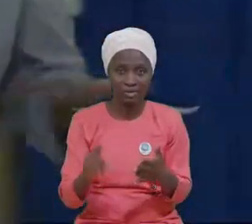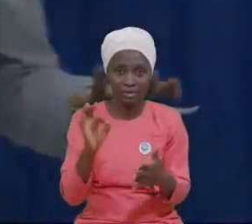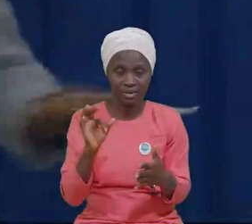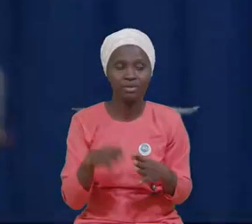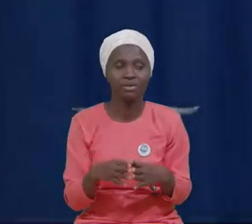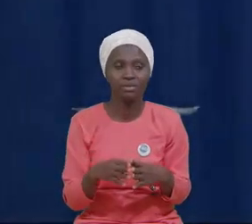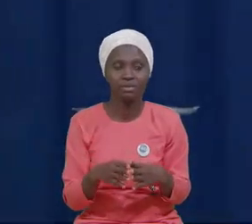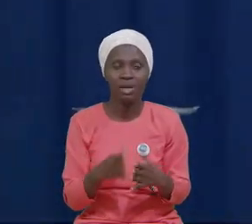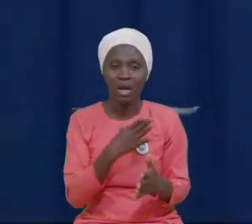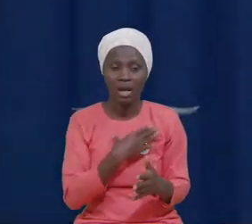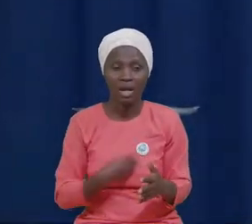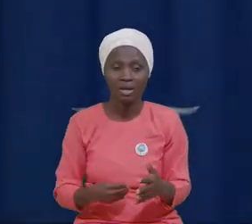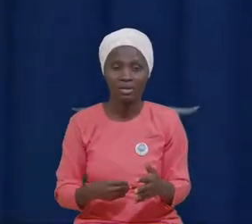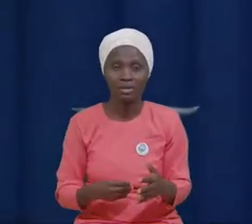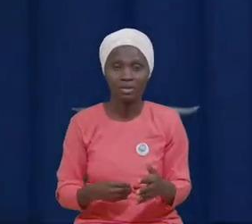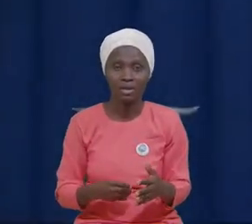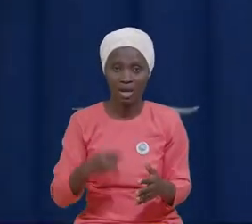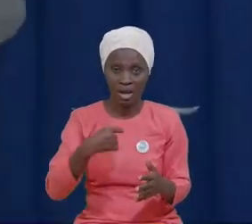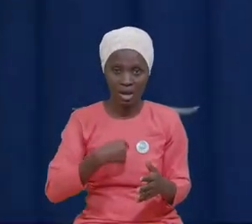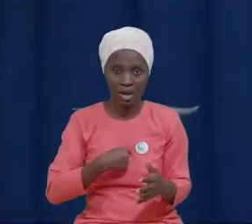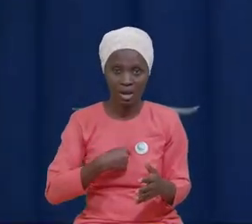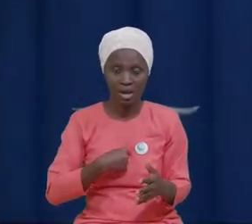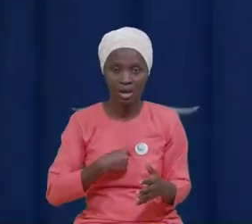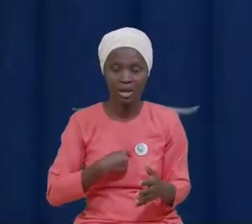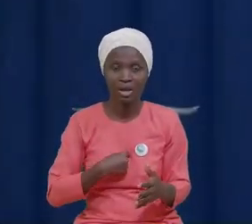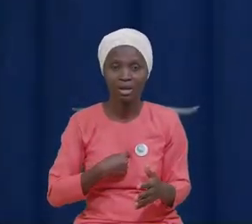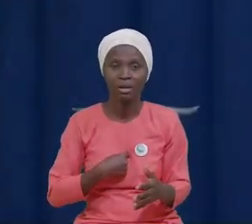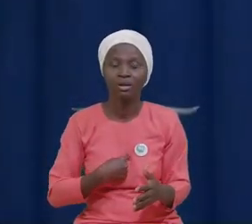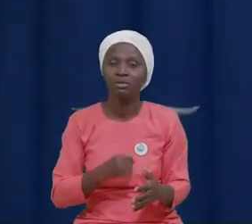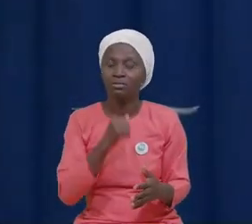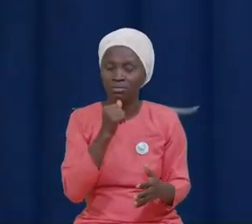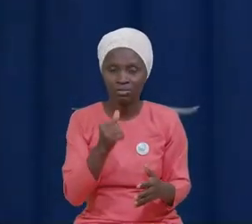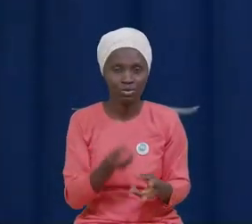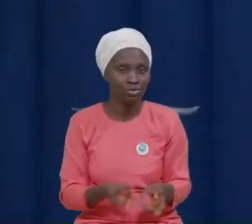suis plus digne d'être appelé ton fils.